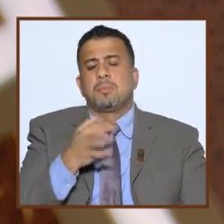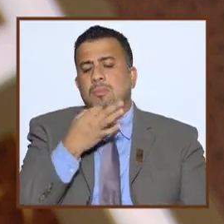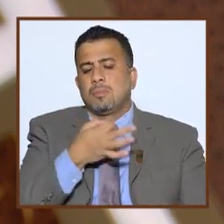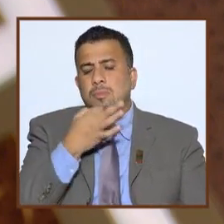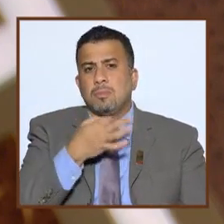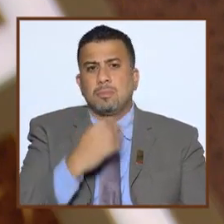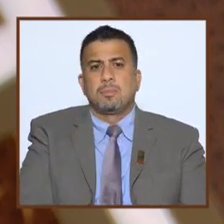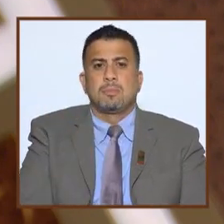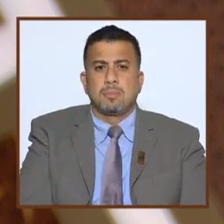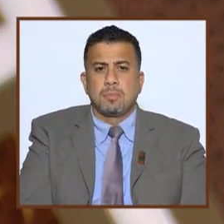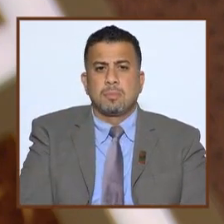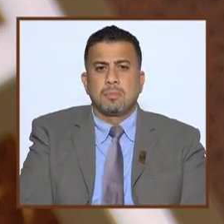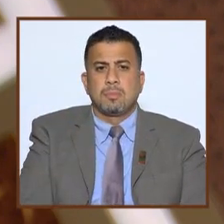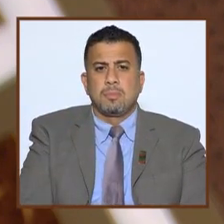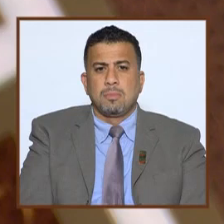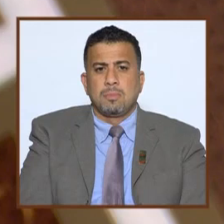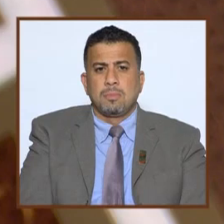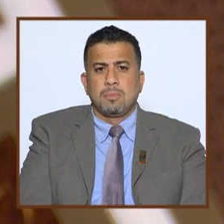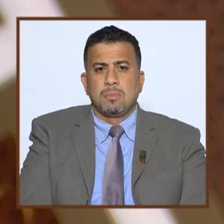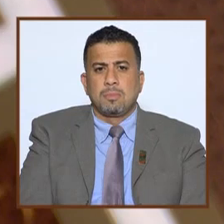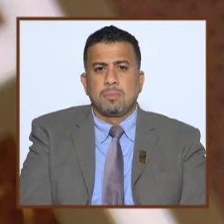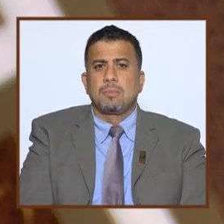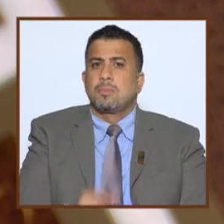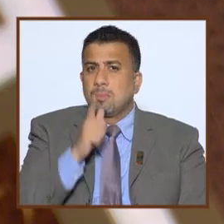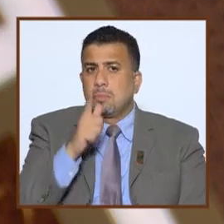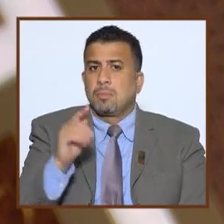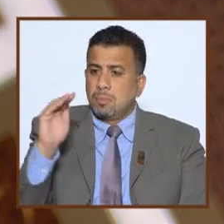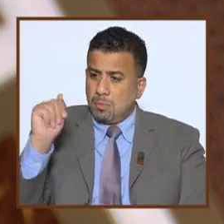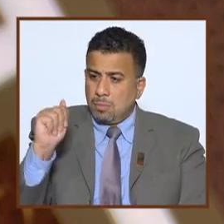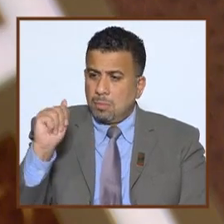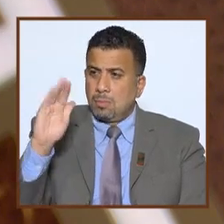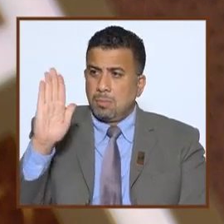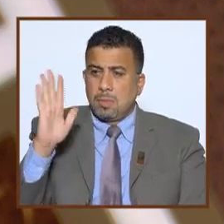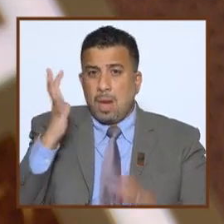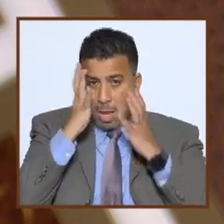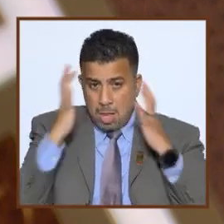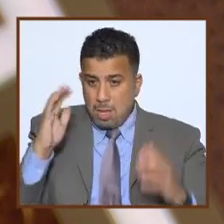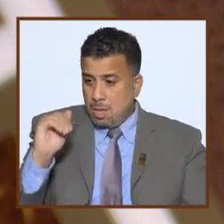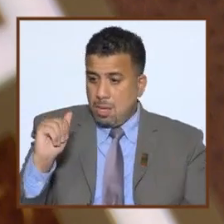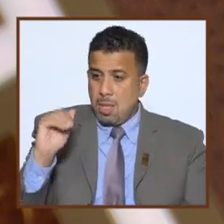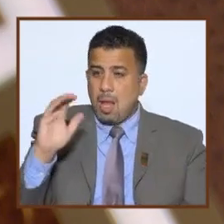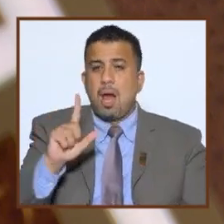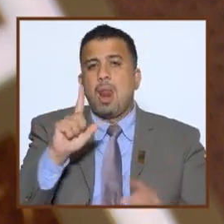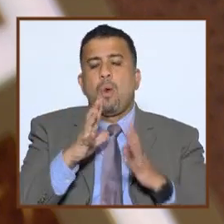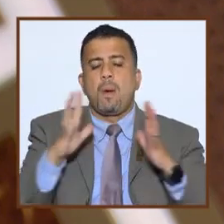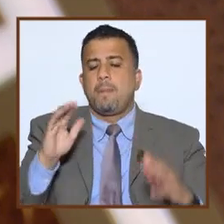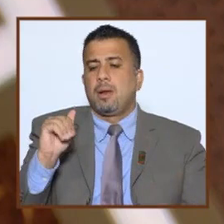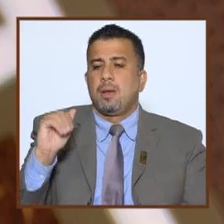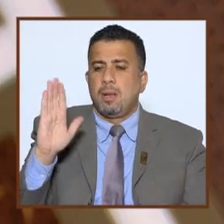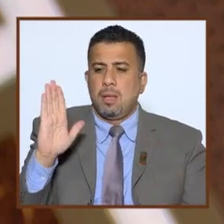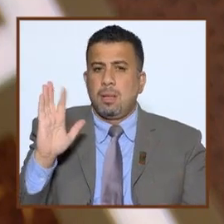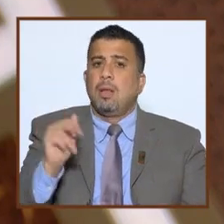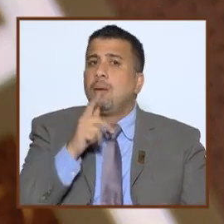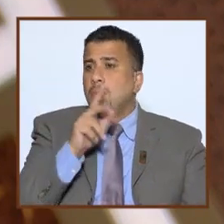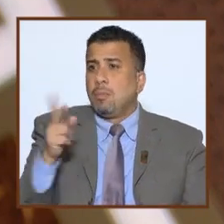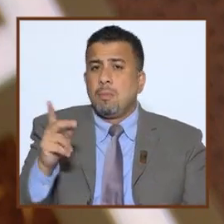يعني من اهل العلم من يقول تكبر ايضا في الرفع لان رجعت الى الصلاه ومن اهل العلم يقول لا